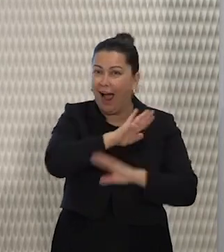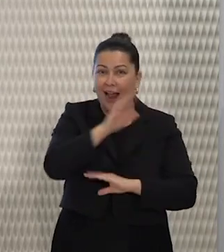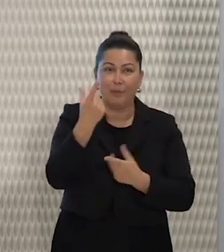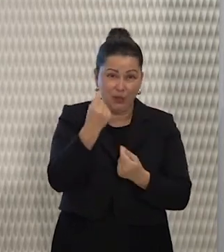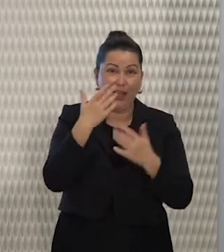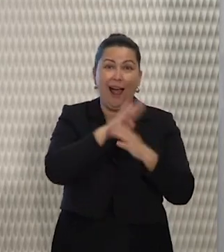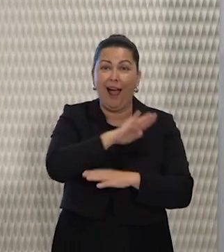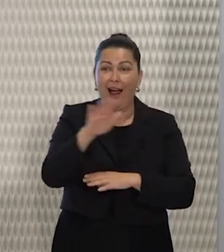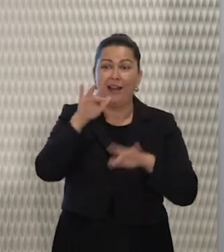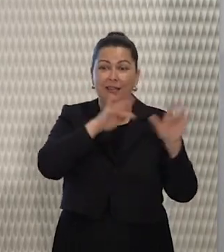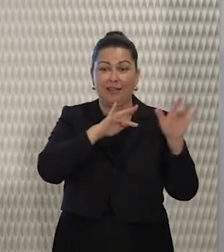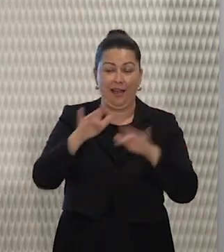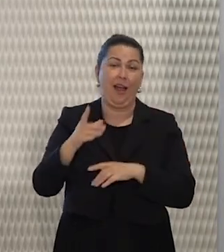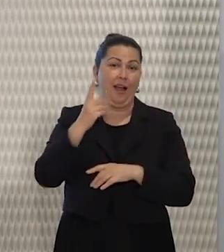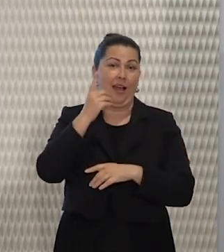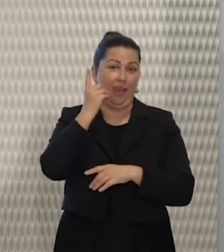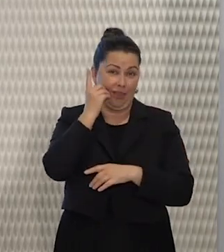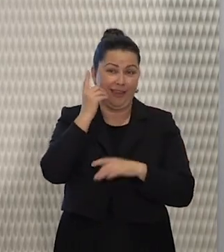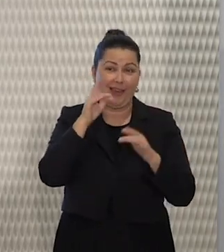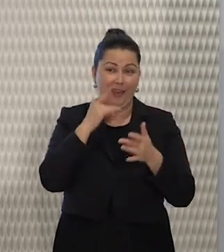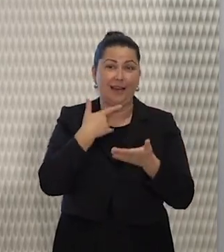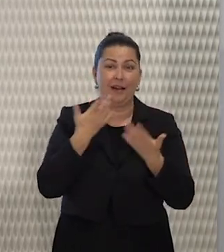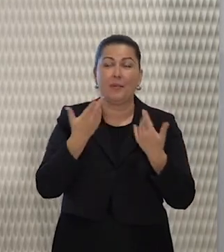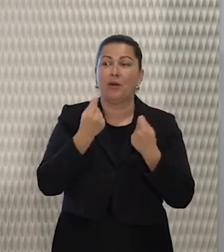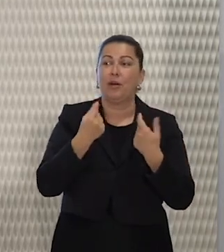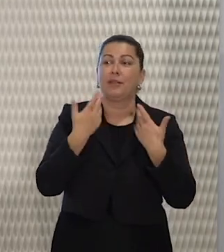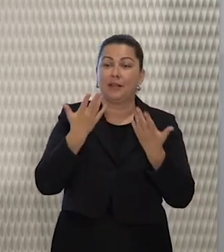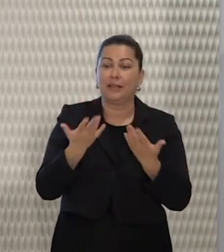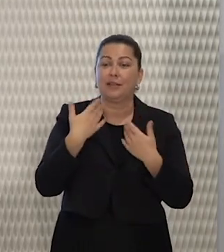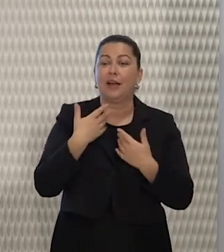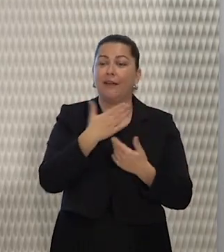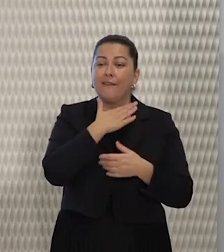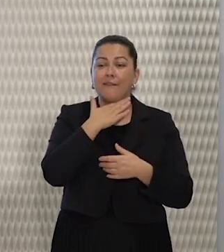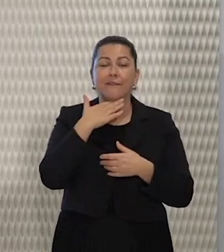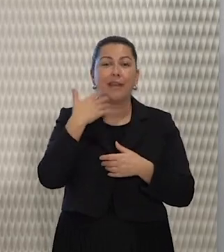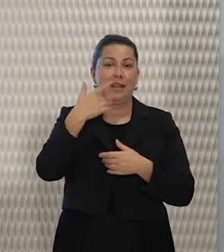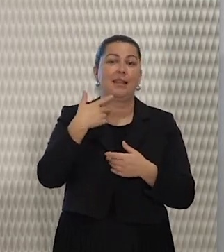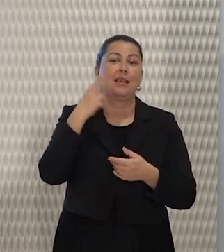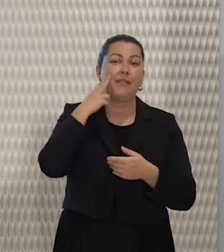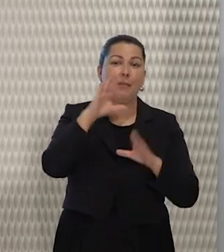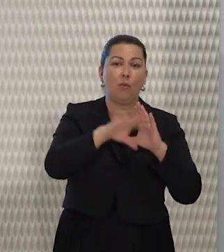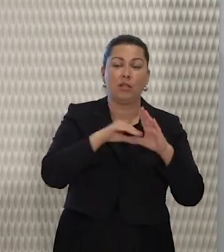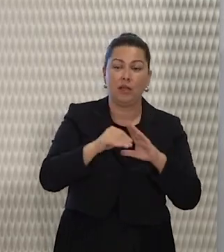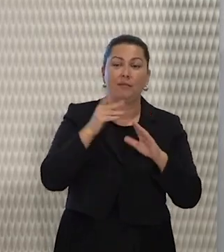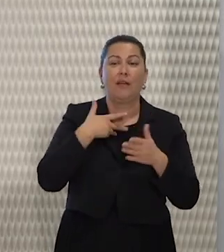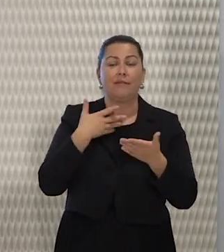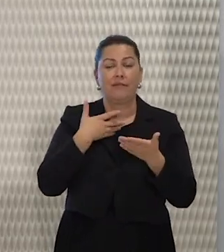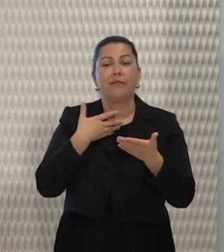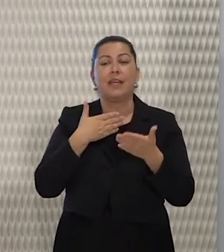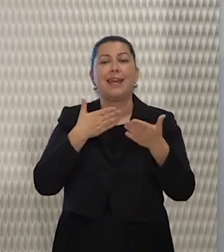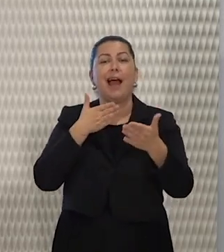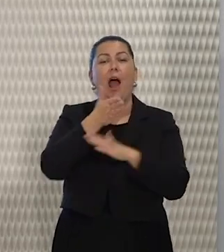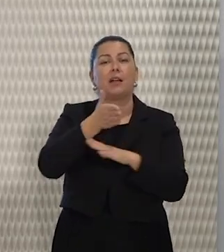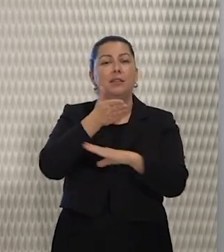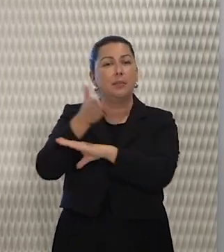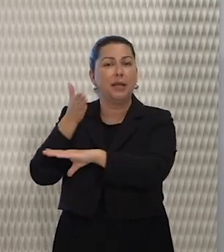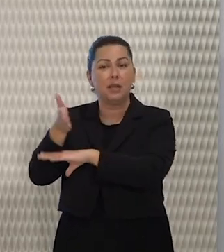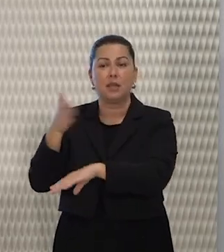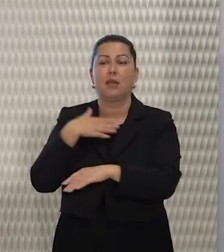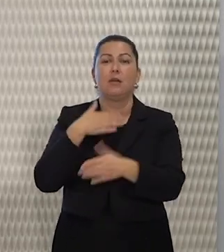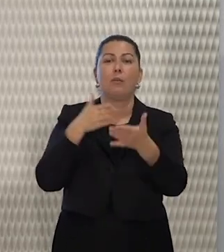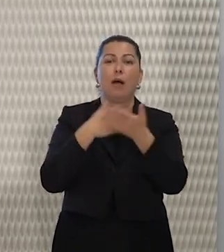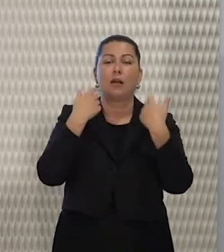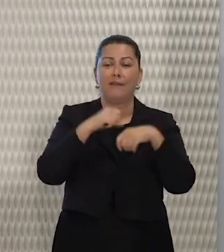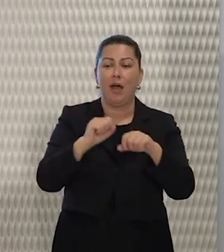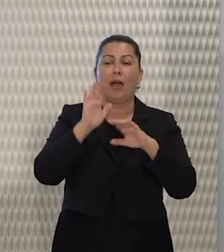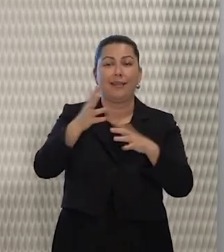die großen Tech-Unternehmen, die sich seit geraumer Zeit dafür einsetzen, dass Accessibility und Barrierefreiheit in